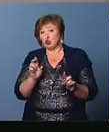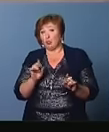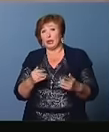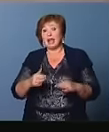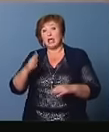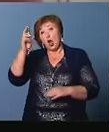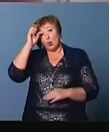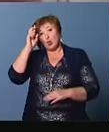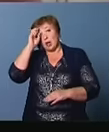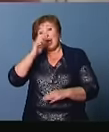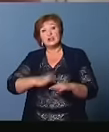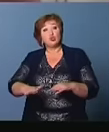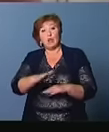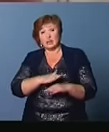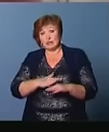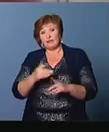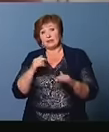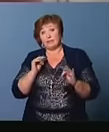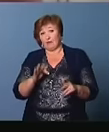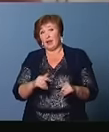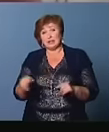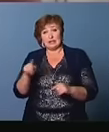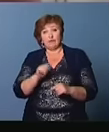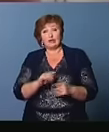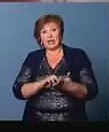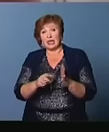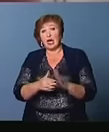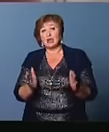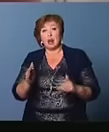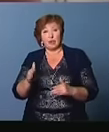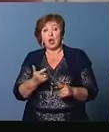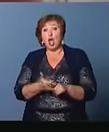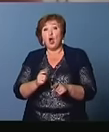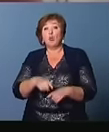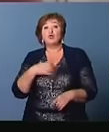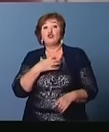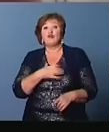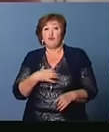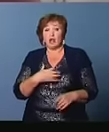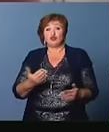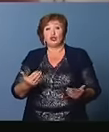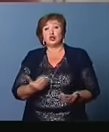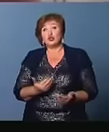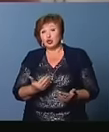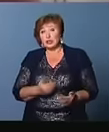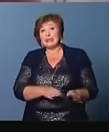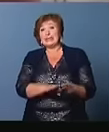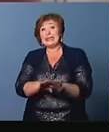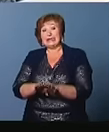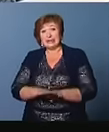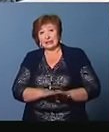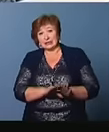народы должны дружить. У нас многонациональная страна, и это очень важно, жить в единстве и в